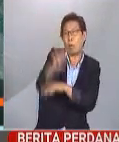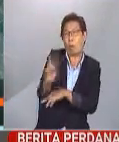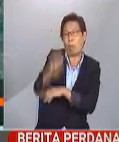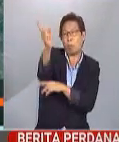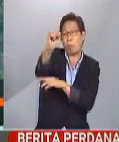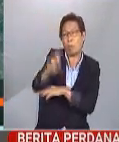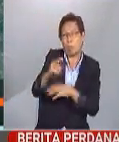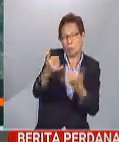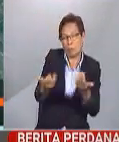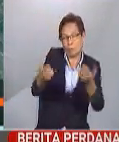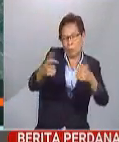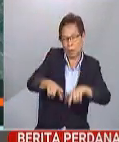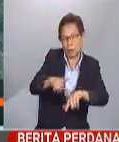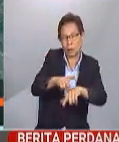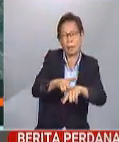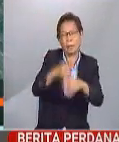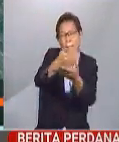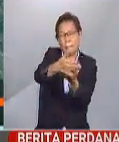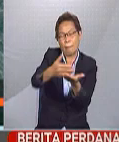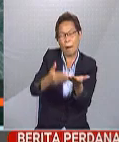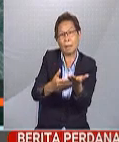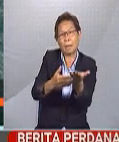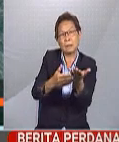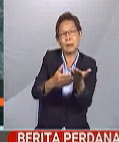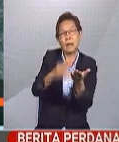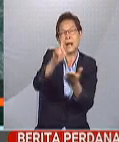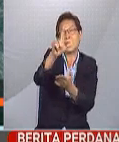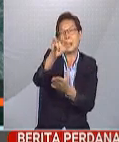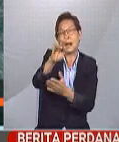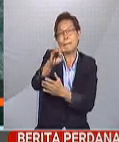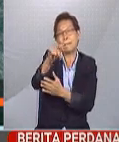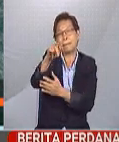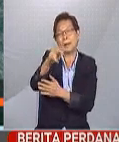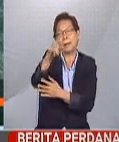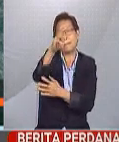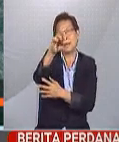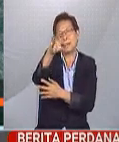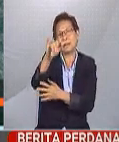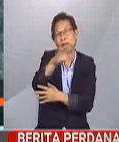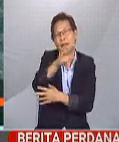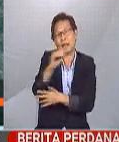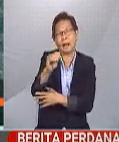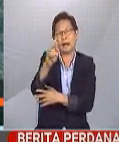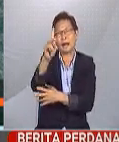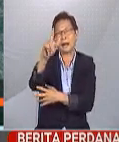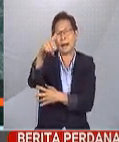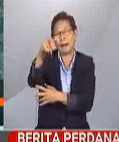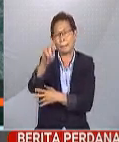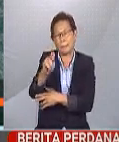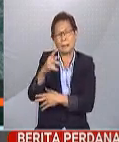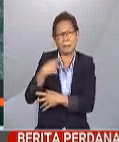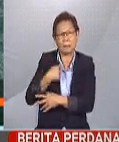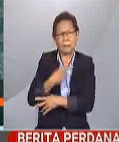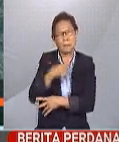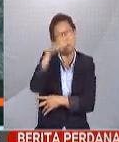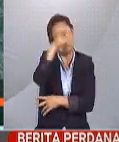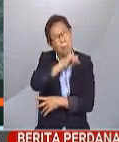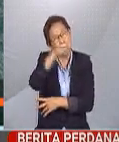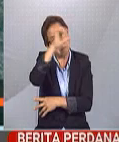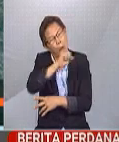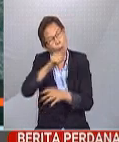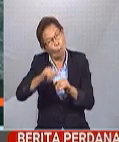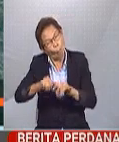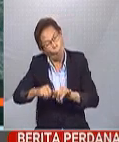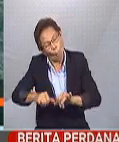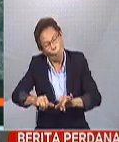petir kini sedang berlaku di bahagian Limbang, Miri dan juga di bahagian Kapit dan keadaan ini kita jangkakan boleh